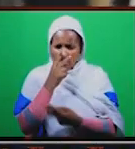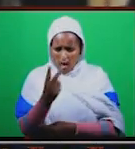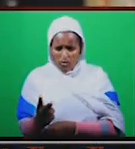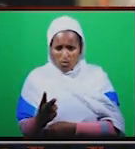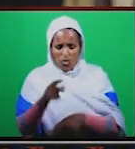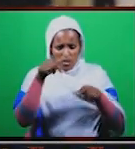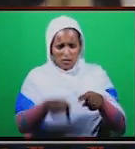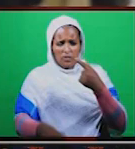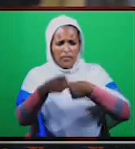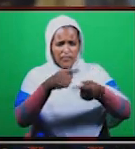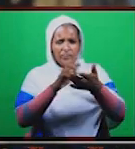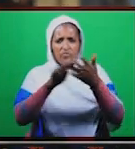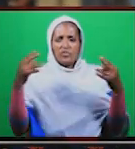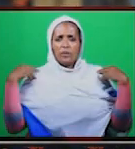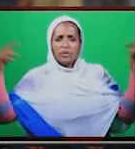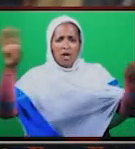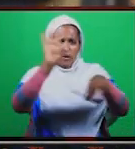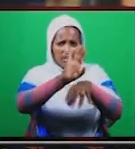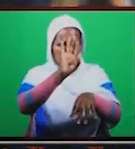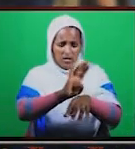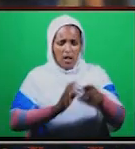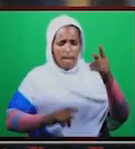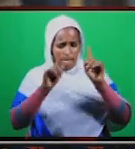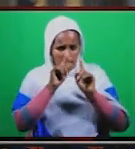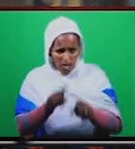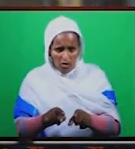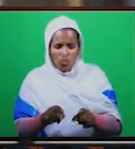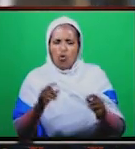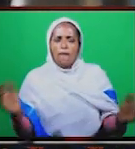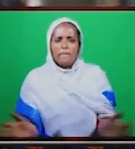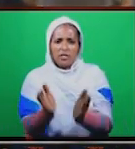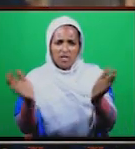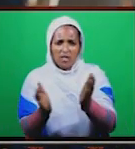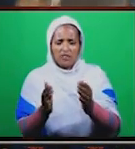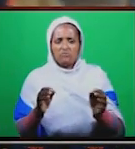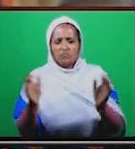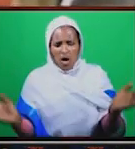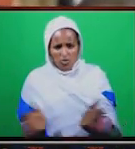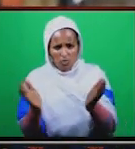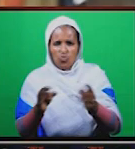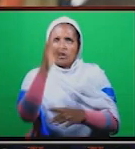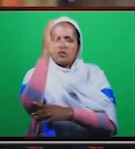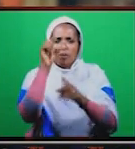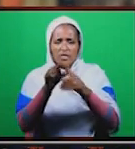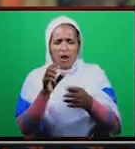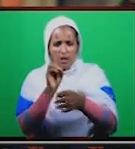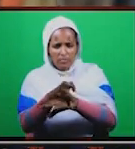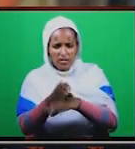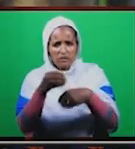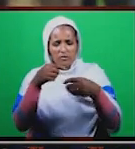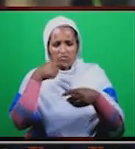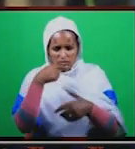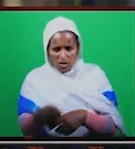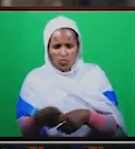ምሕረት ዙሪያዋን እያዩ ነበር። ያን አይተው እዚህ መጥተው ቅዱስ ሚካኤል ቤተክርስቲያን መጥተው